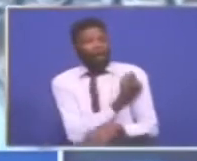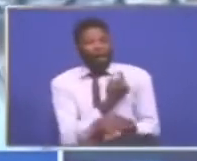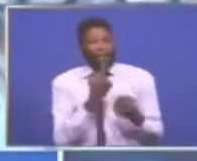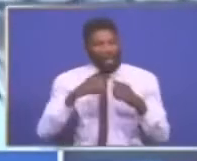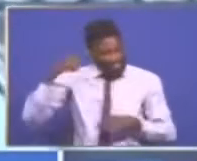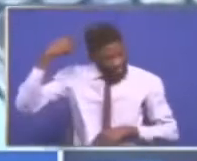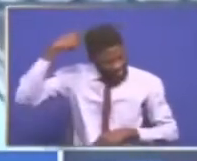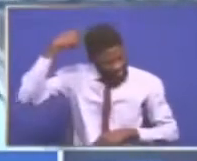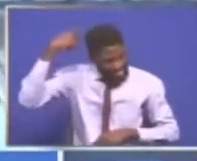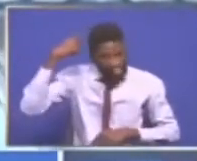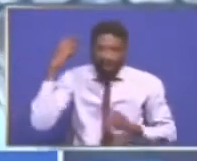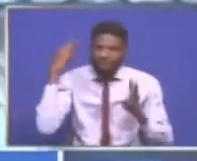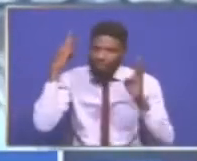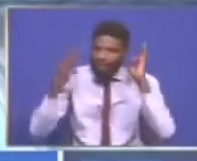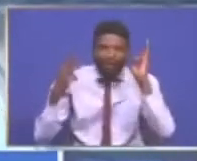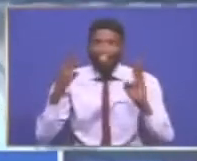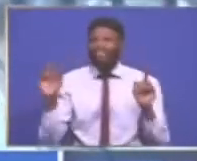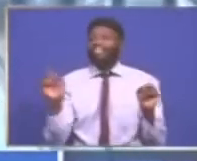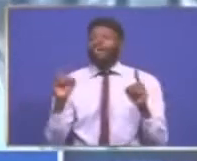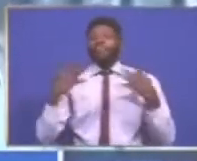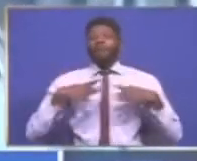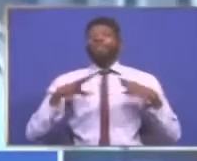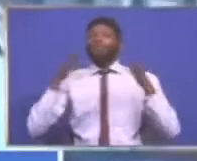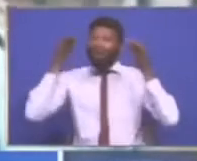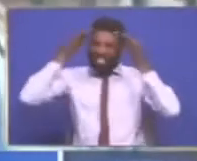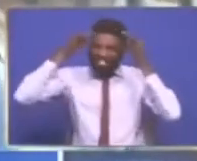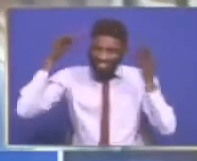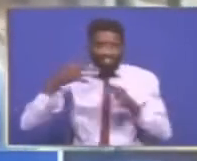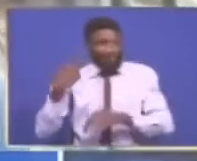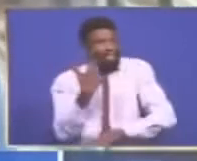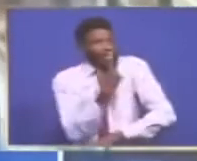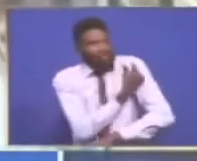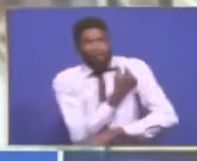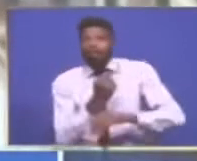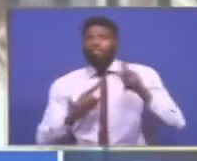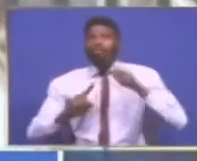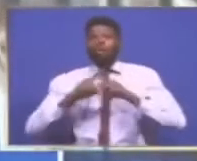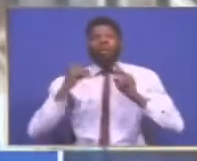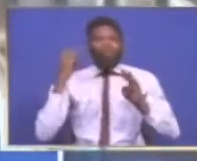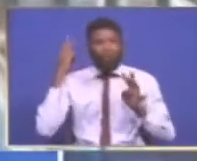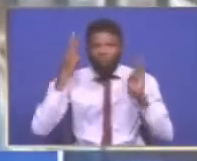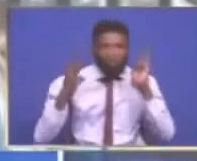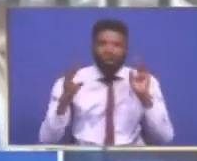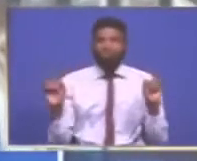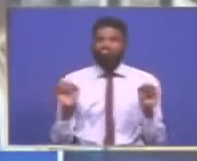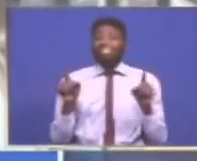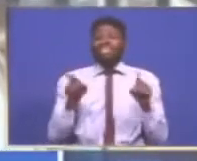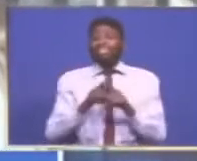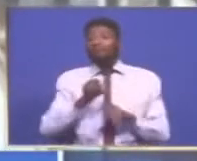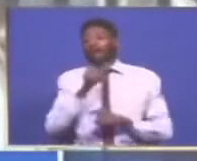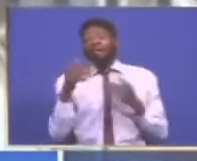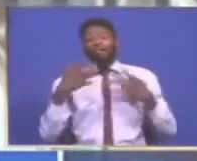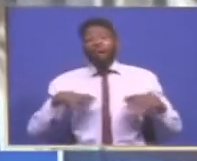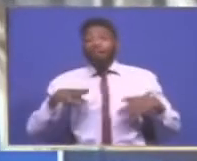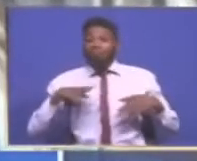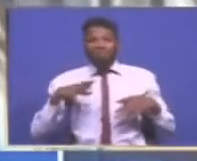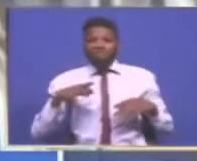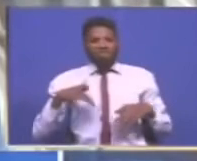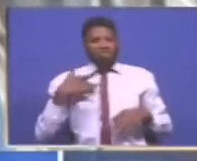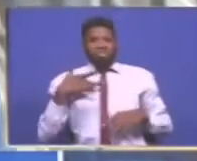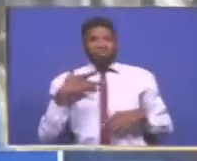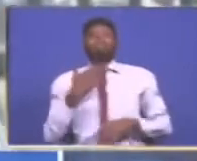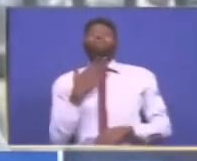wale wamechagua kudungwa wasiwe na uoga, na wale hataamua pia wasiekwe kushurutishwa.